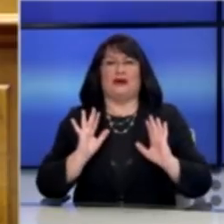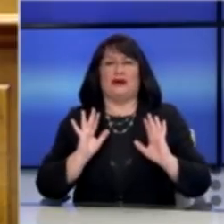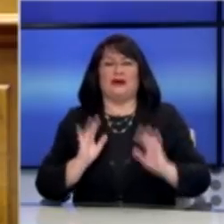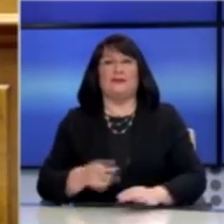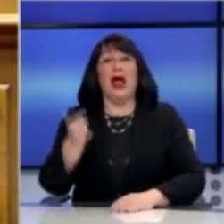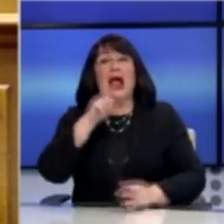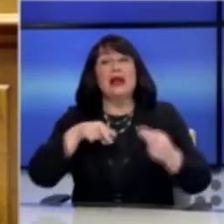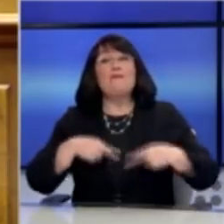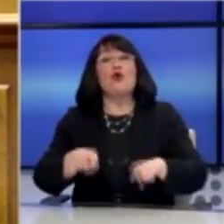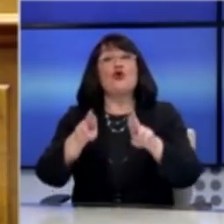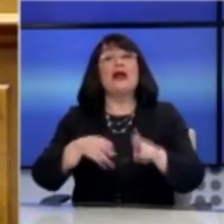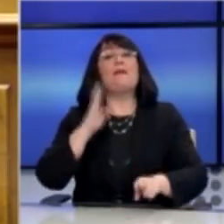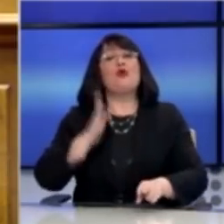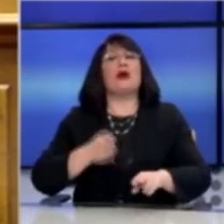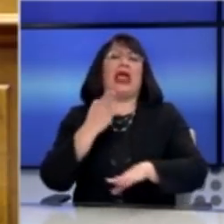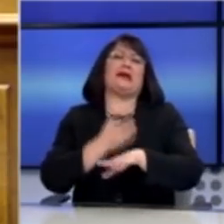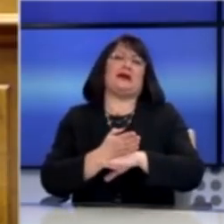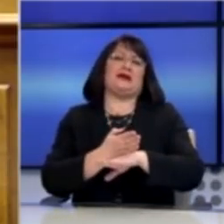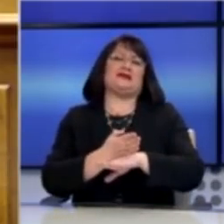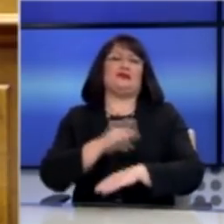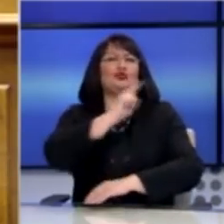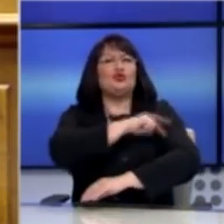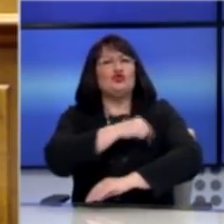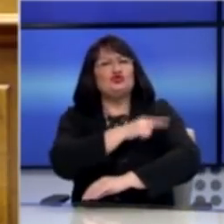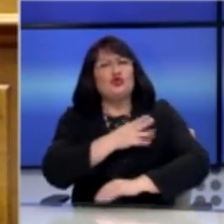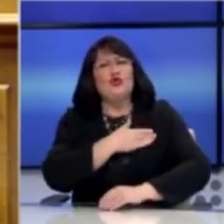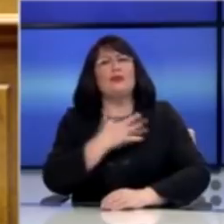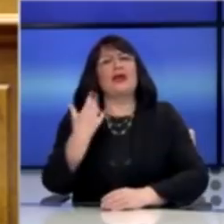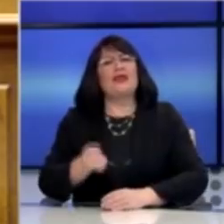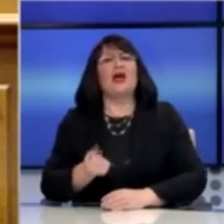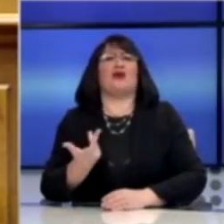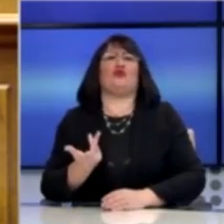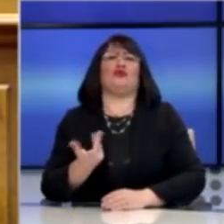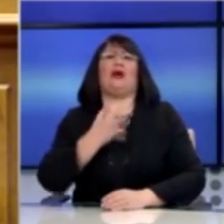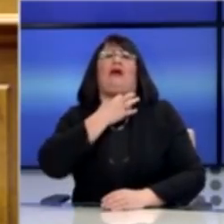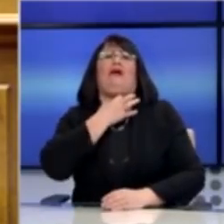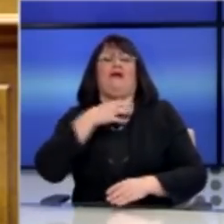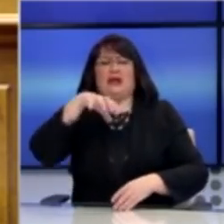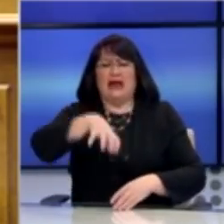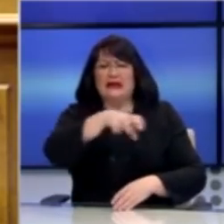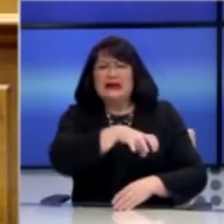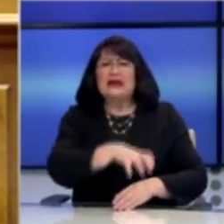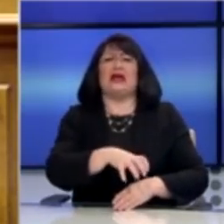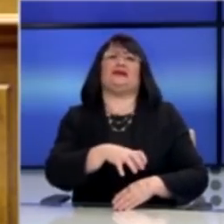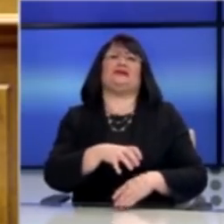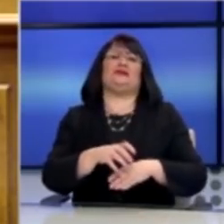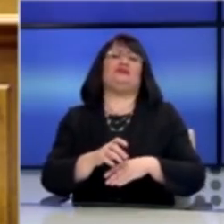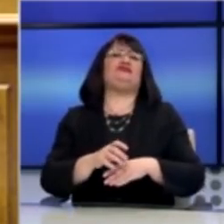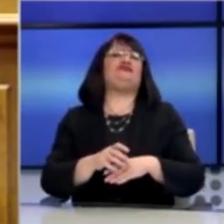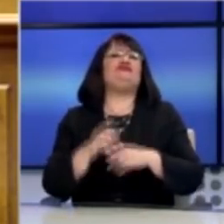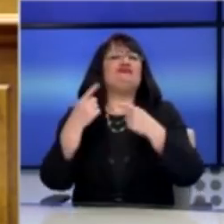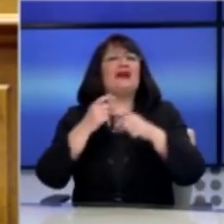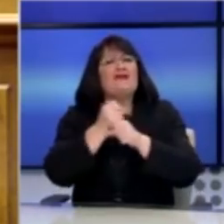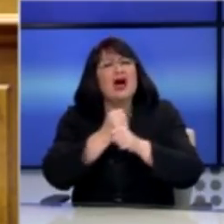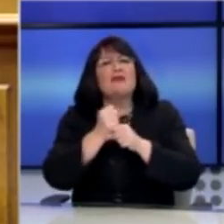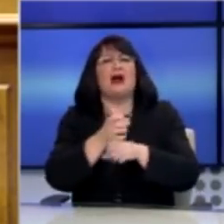αλλαγή πορείας μπορεί να εγγυηθεί πως τα νοσοκομεία θα έχουν μεθ, μαγνητικούς τομογράφους, δωρεάν φάρμακα, γιατί